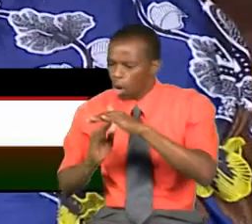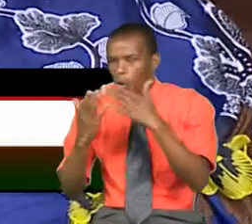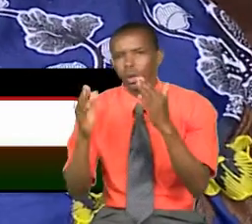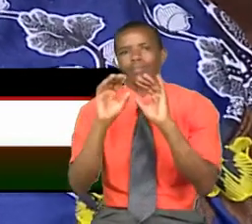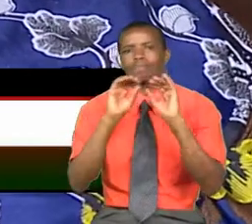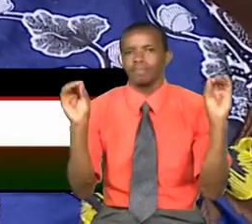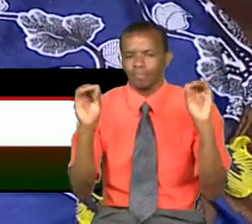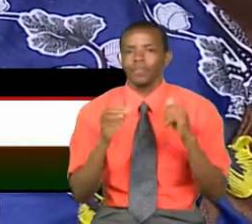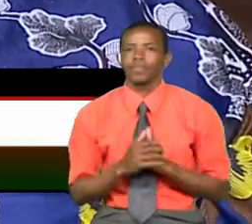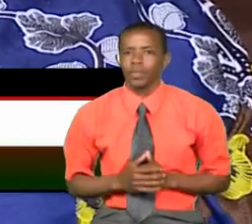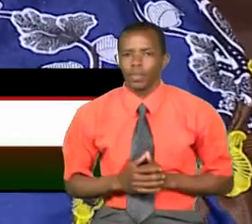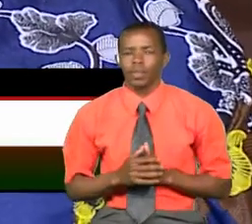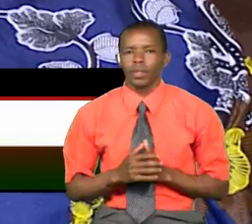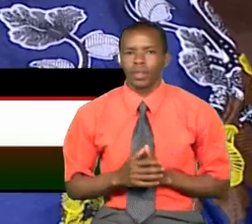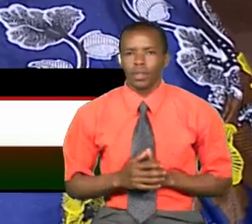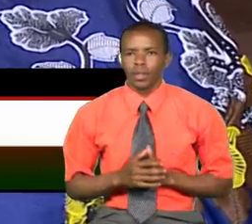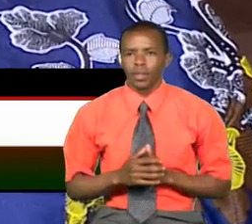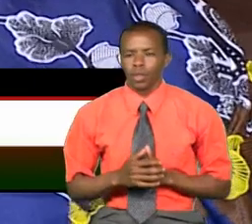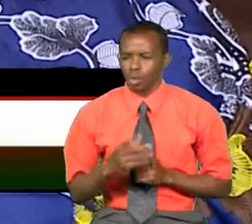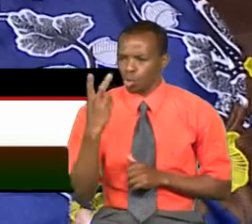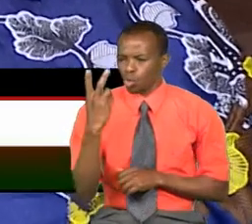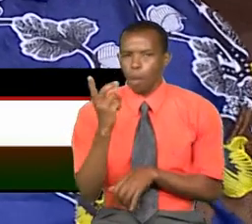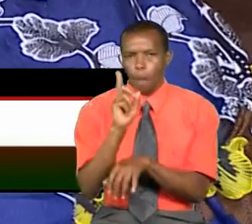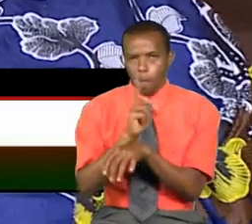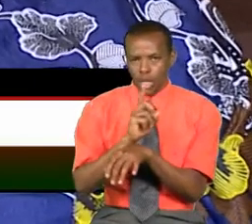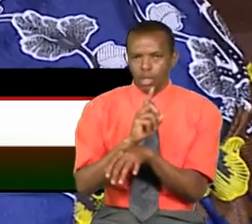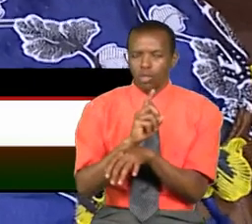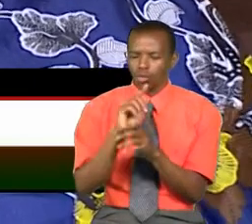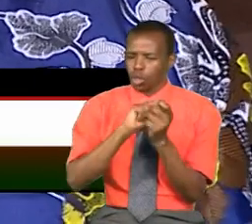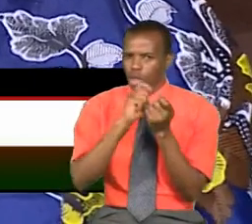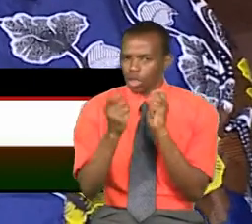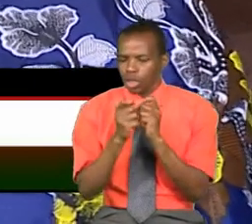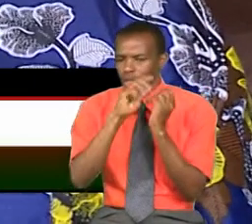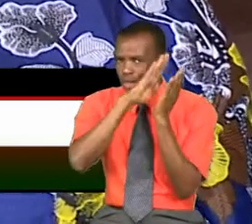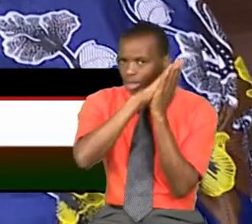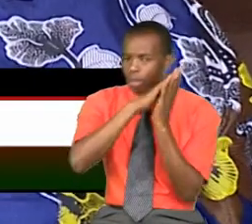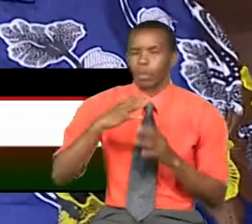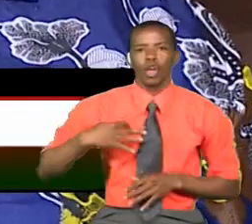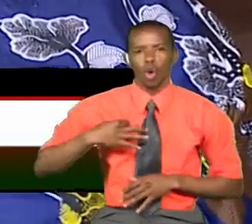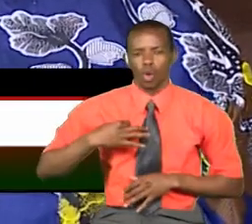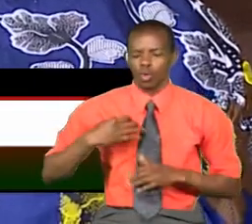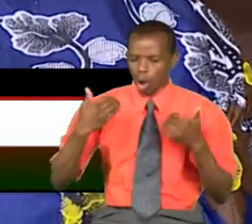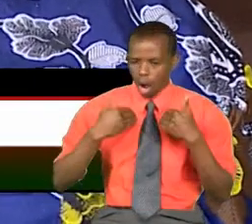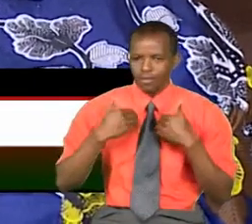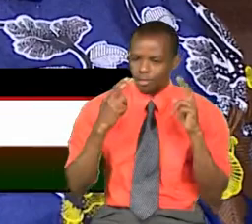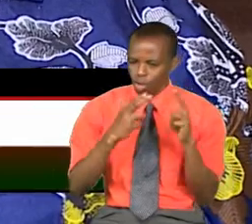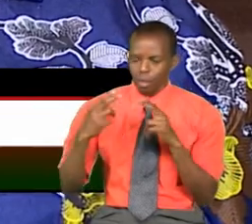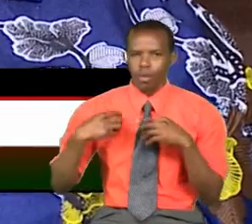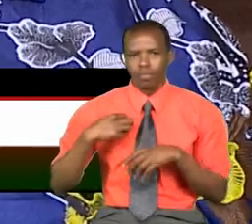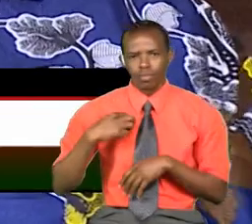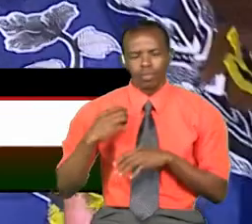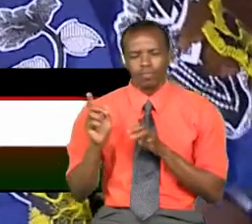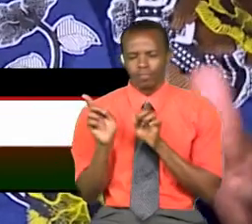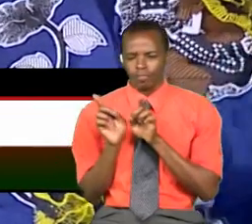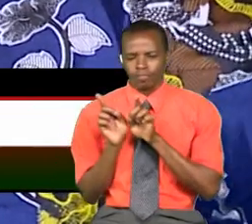sitarudi. So ikawa namna hiyo, walinipa dakika mbili nibadilishe nguo za kulalia, nivae nguo zangu za kawaida. Basi tukaenda na